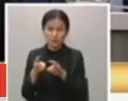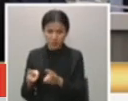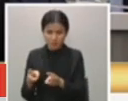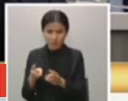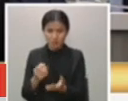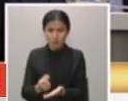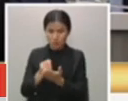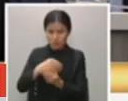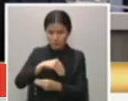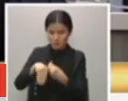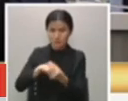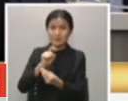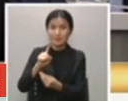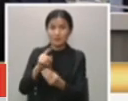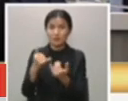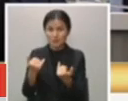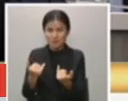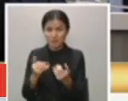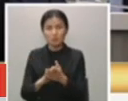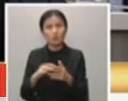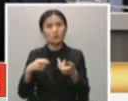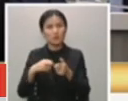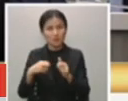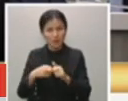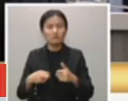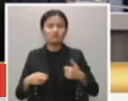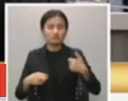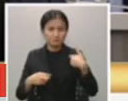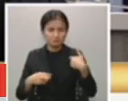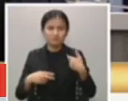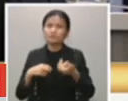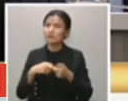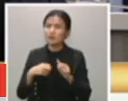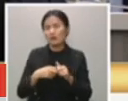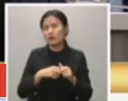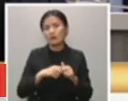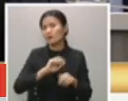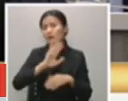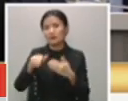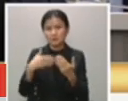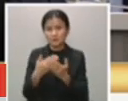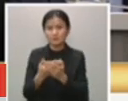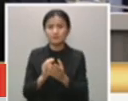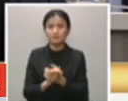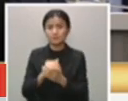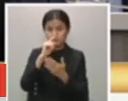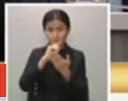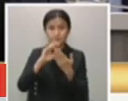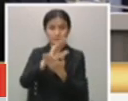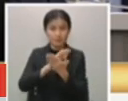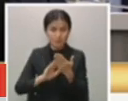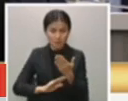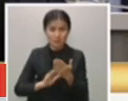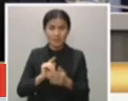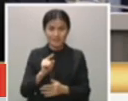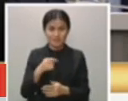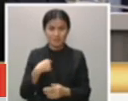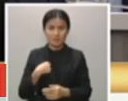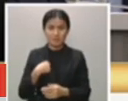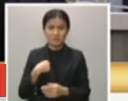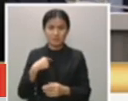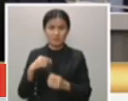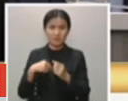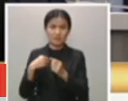ไม่ว่าจะขาใดก็ตามตอนนี้เนี่ยดูแล้วมันมีปัญหาไปหมดประเทศไทยจริงๆแล้วเนี่ยนะครับในช่วงที่ท่านบริหารมา 5-6